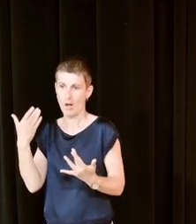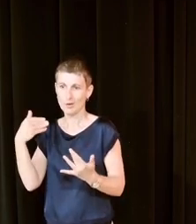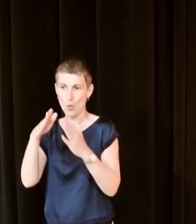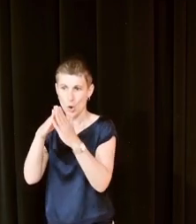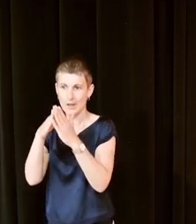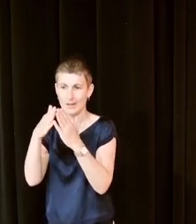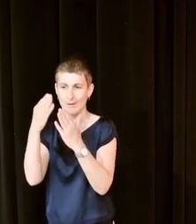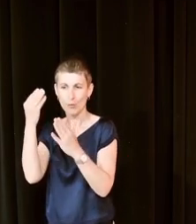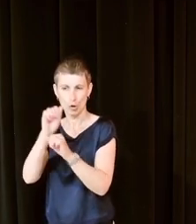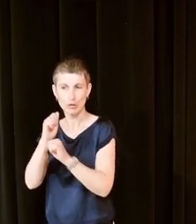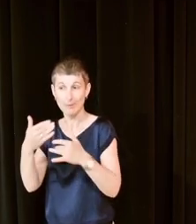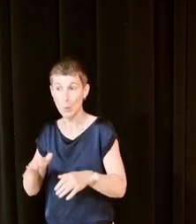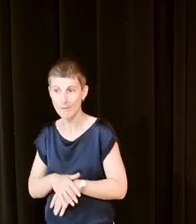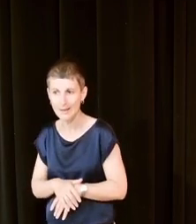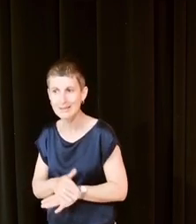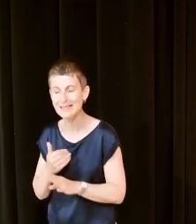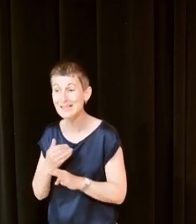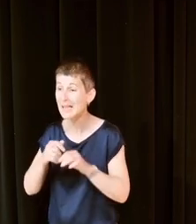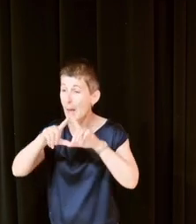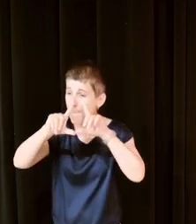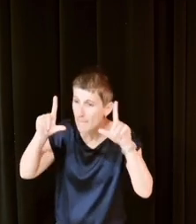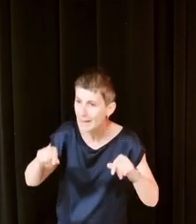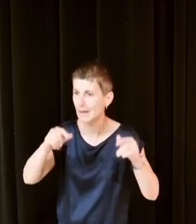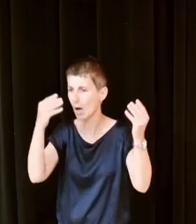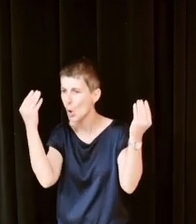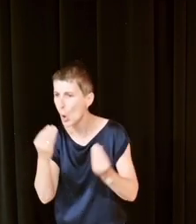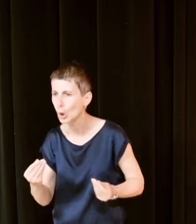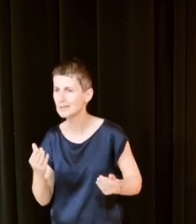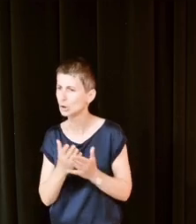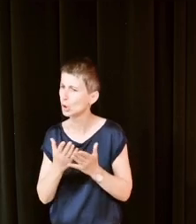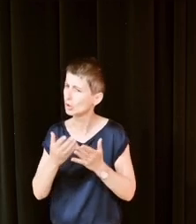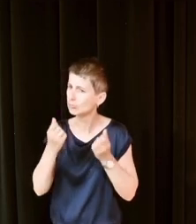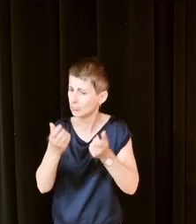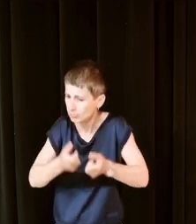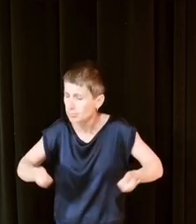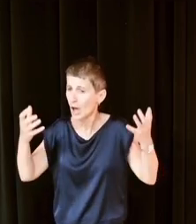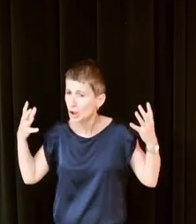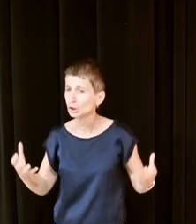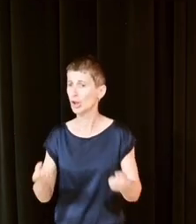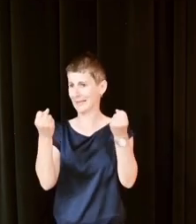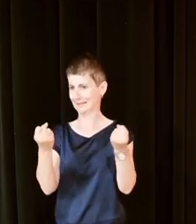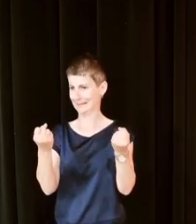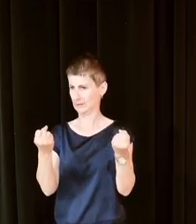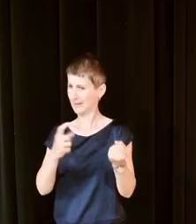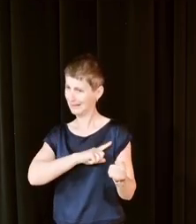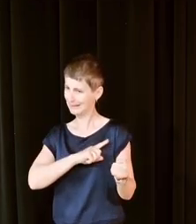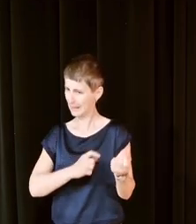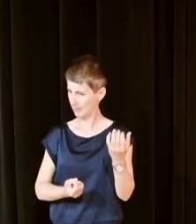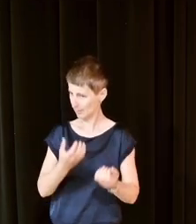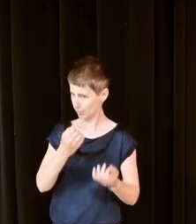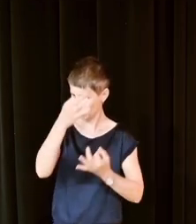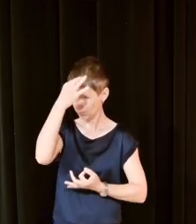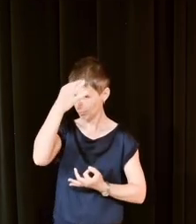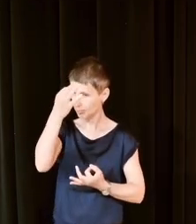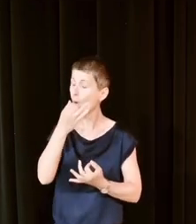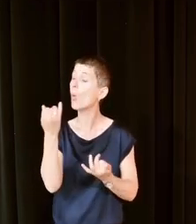Das heißt, wir haben da einen Schatz zur Verfügung, der einfach da ist, den wir selber geschaffen haben. Und die Frage ist, wie ernst nehmen wir ihn?